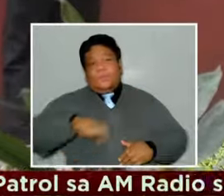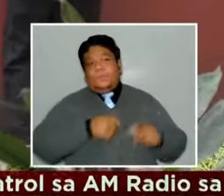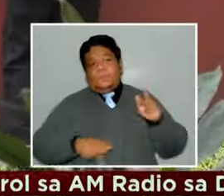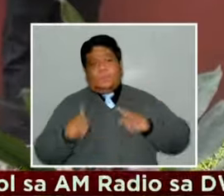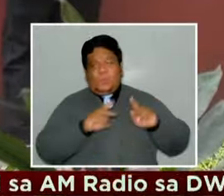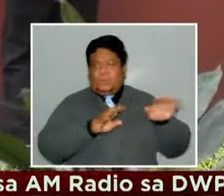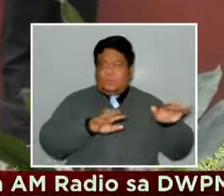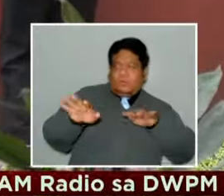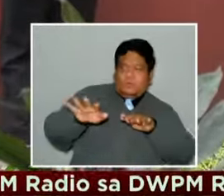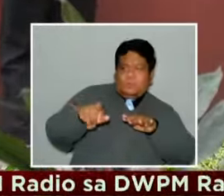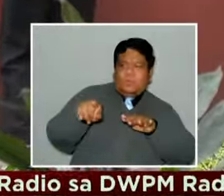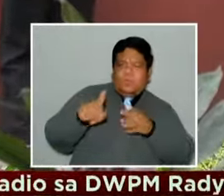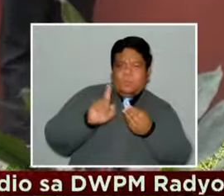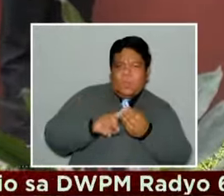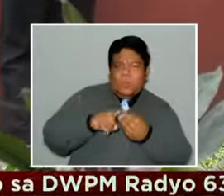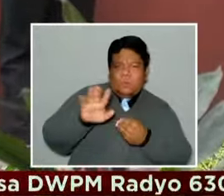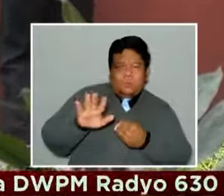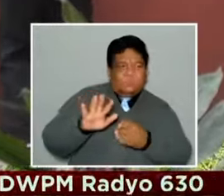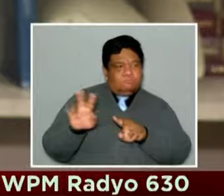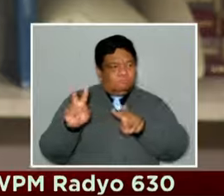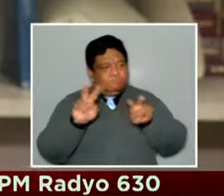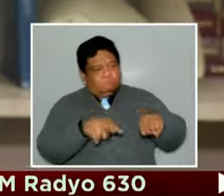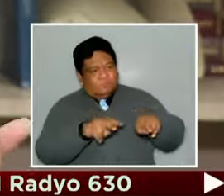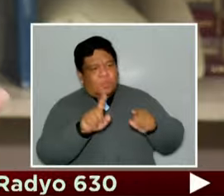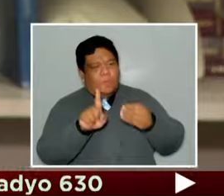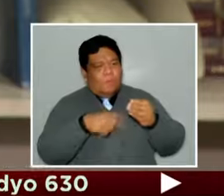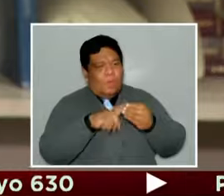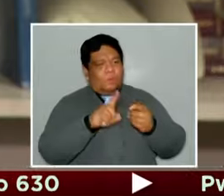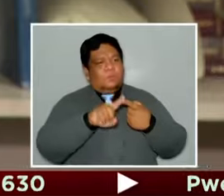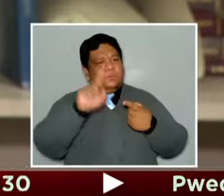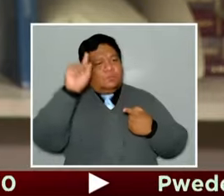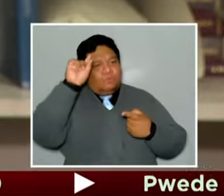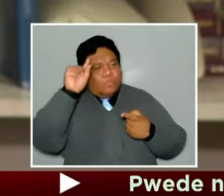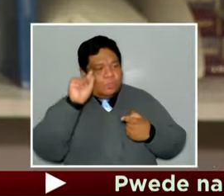look at issues of gender, class,